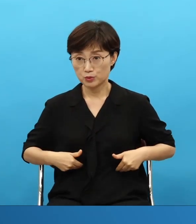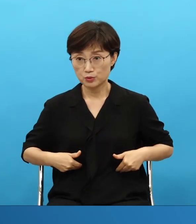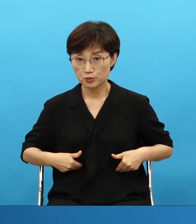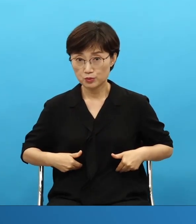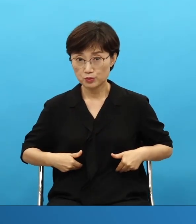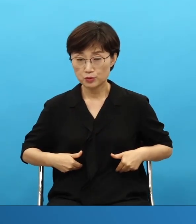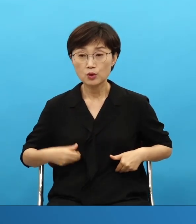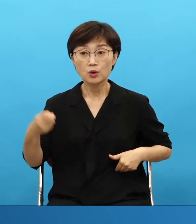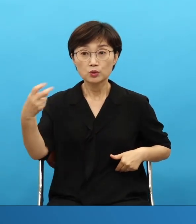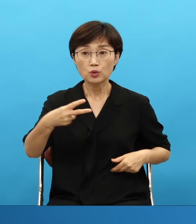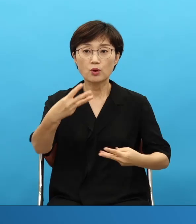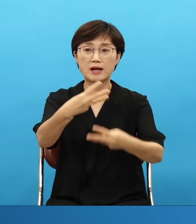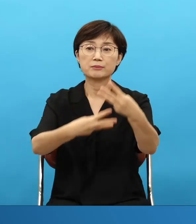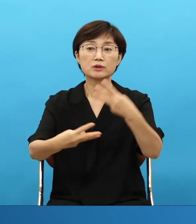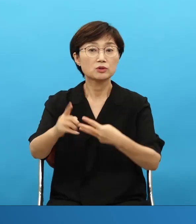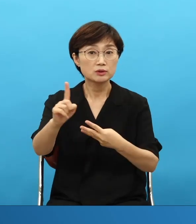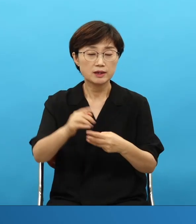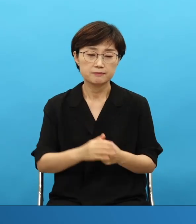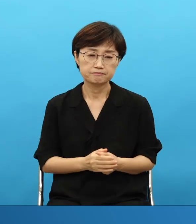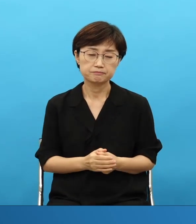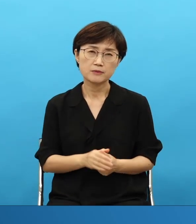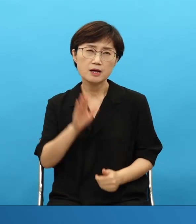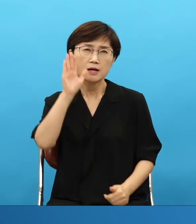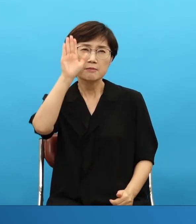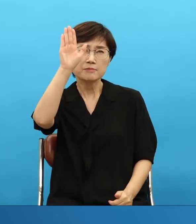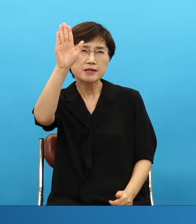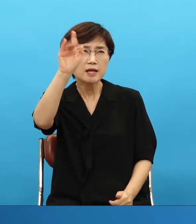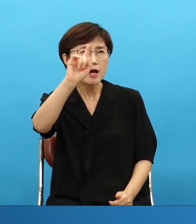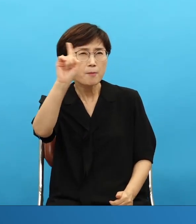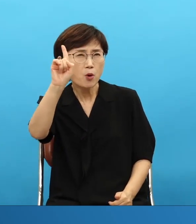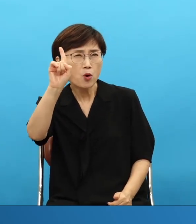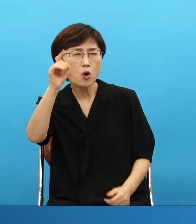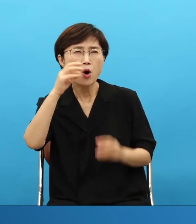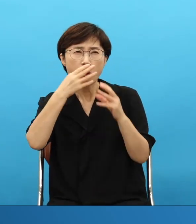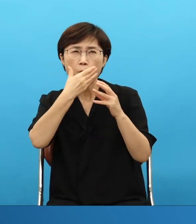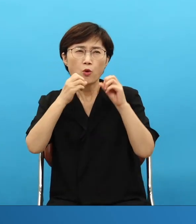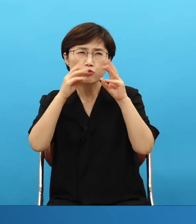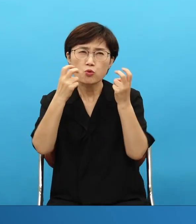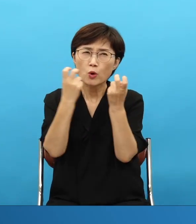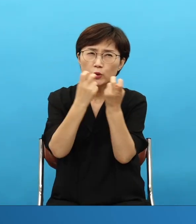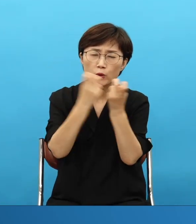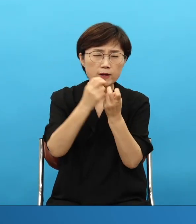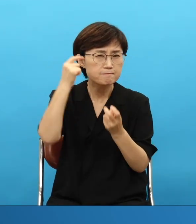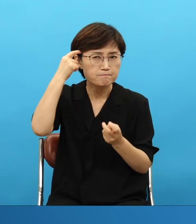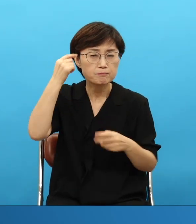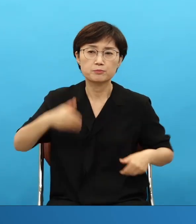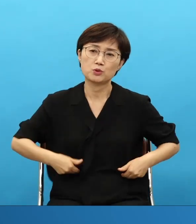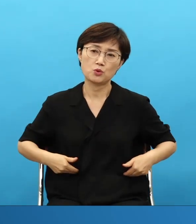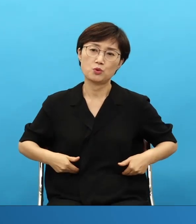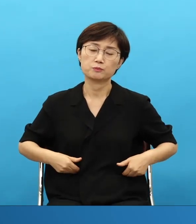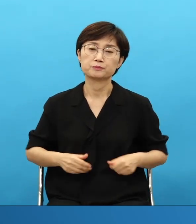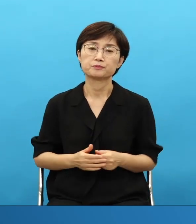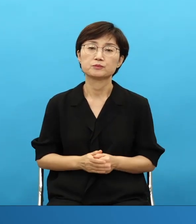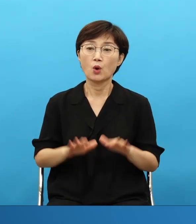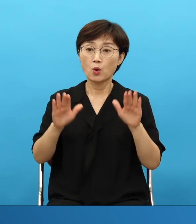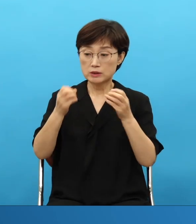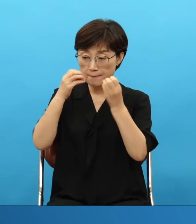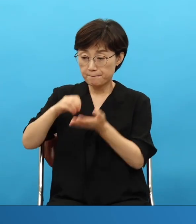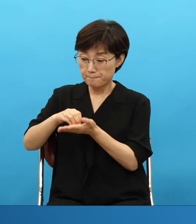우리 렘넌트들은 작품을 만들어야 됩니다. And the remnants must make a masterpiece. 그래서 오늘 새로 오신